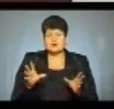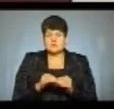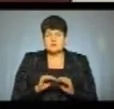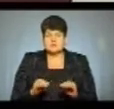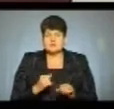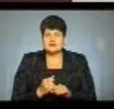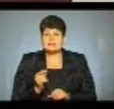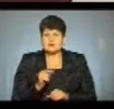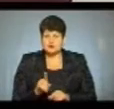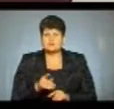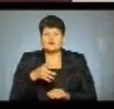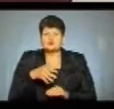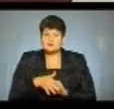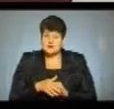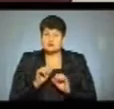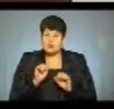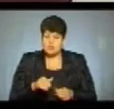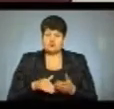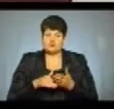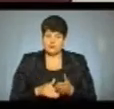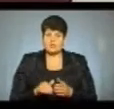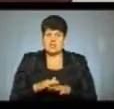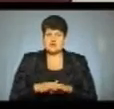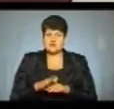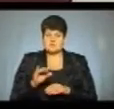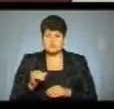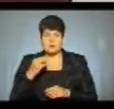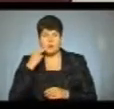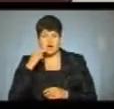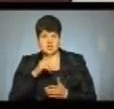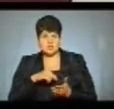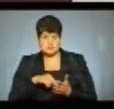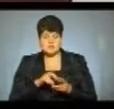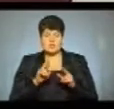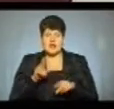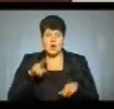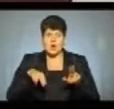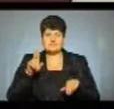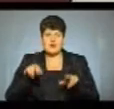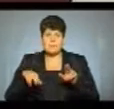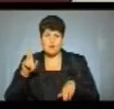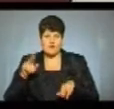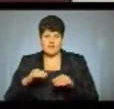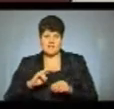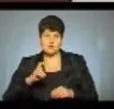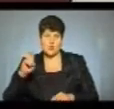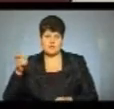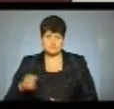для того, щоб вони розуміли, що можуть допомогти суспільству та поліпшувати місто. Як розфарбовували сходи, Ірина Терлюк